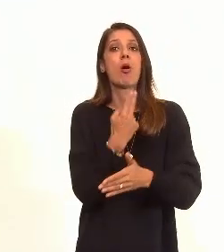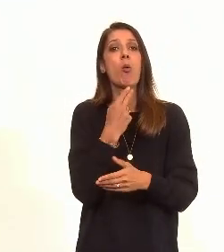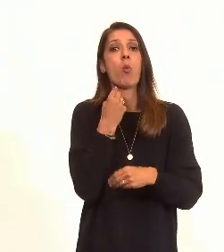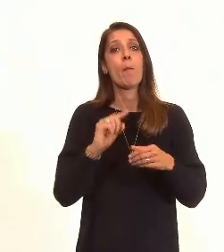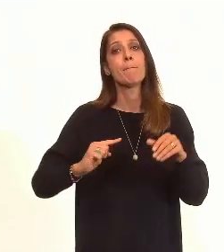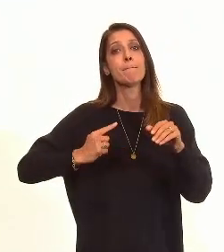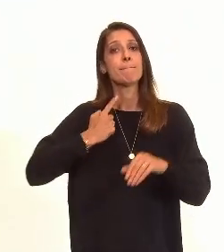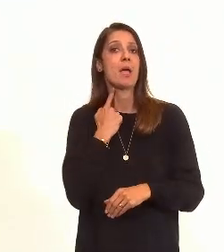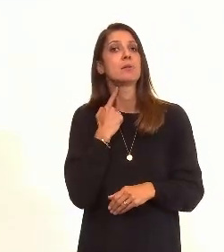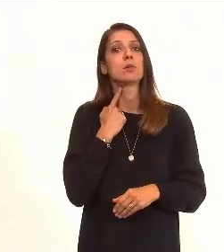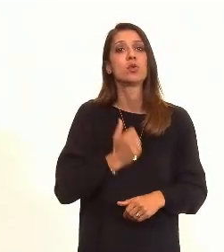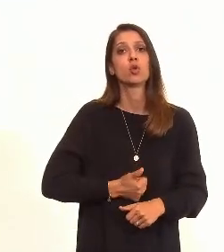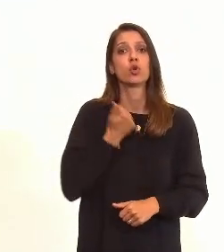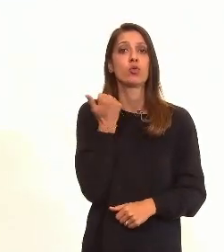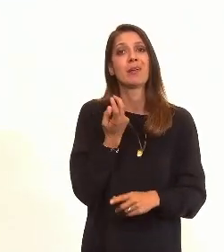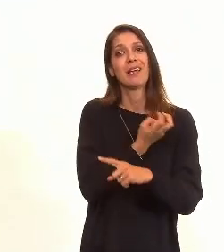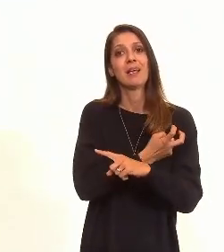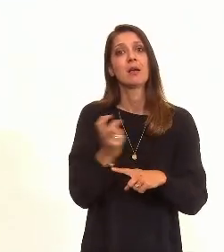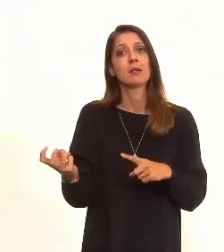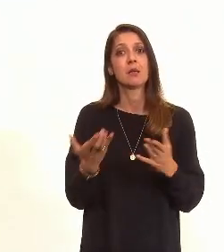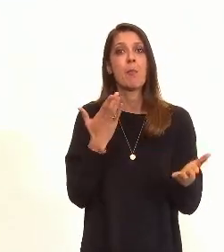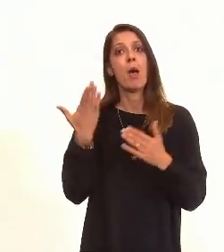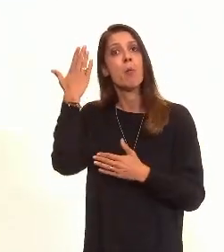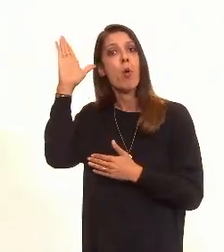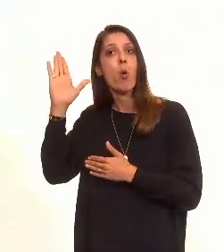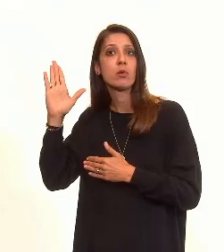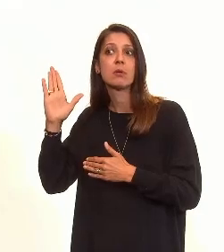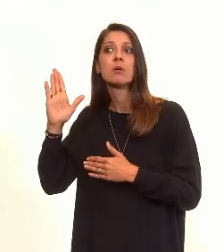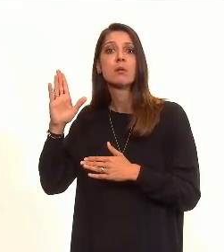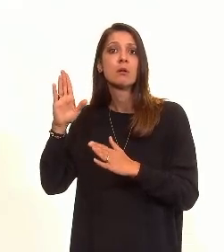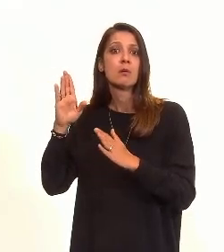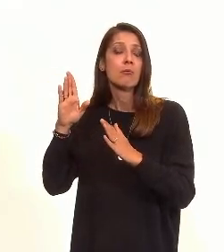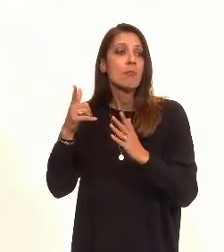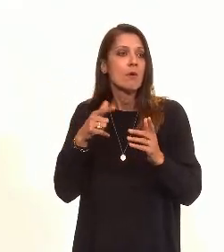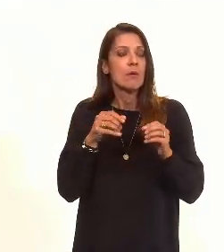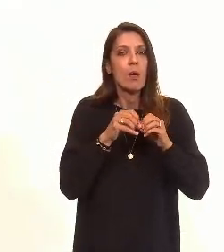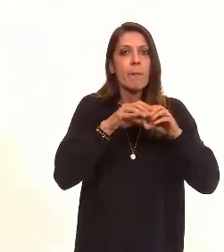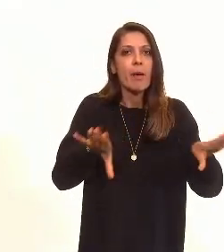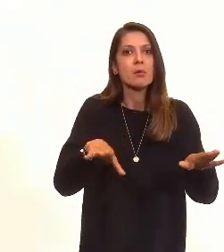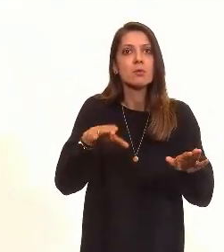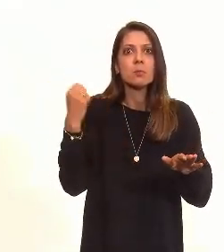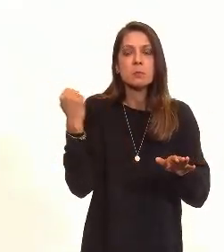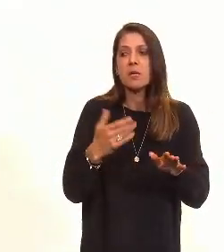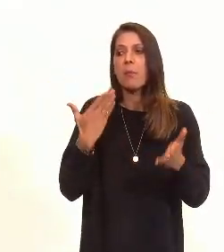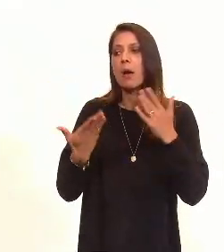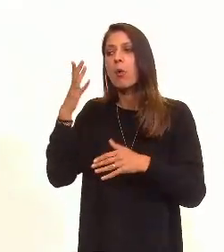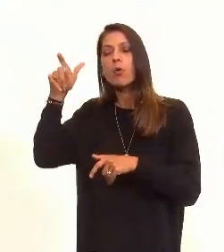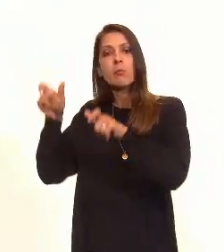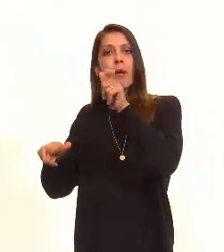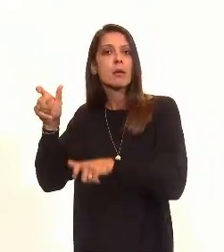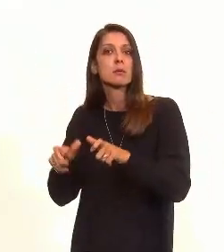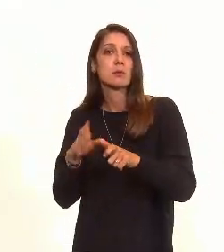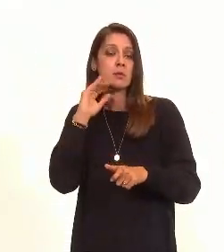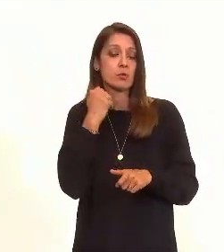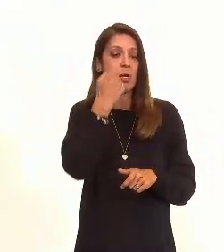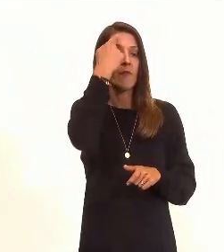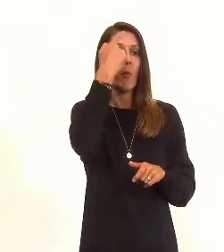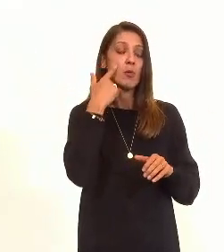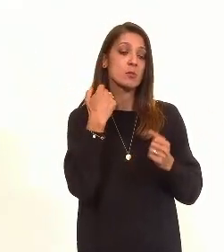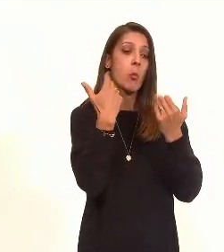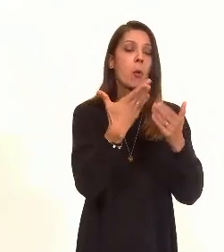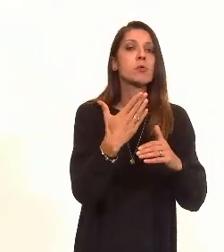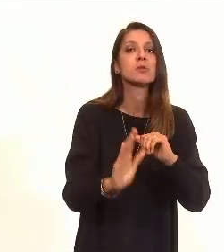ont un risque plus important que les autres de déprise avec le monde qui les entoure. Et cette dimension-là me semble très importante à considérer dans les aides qui peuvent être